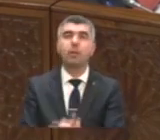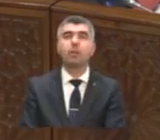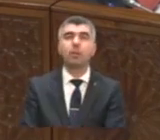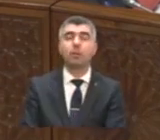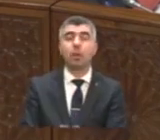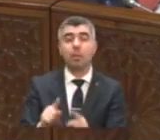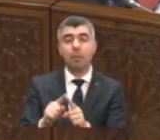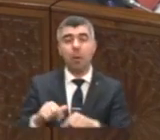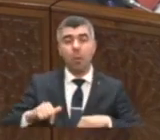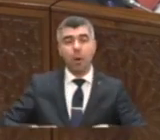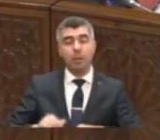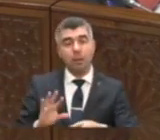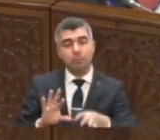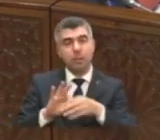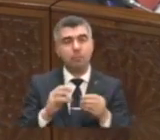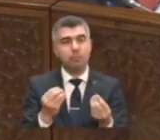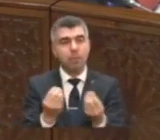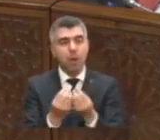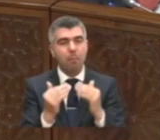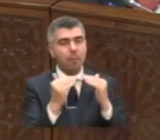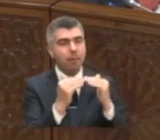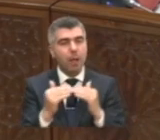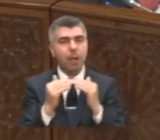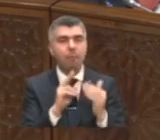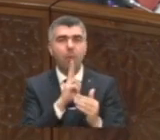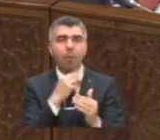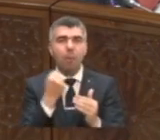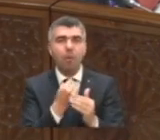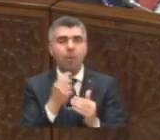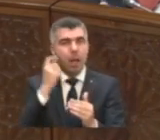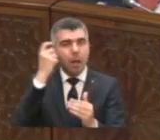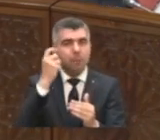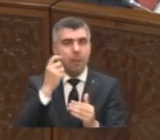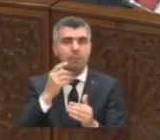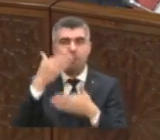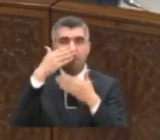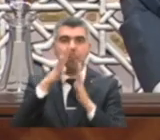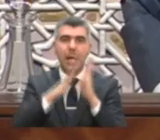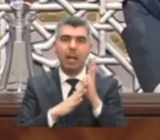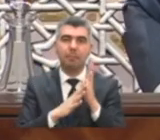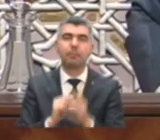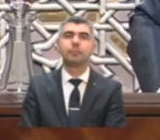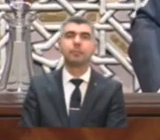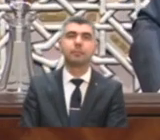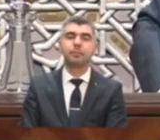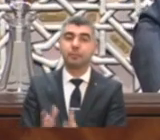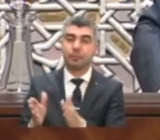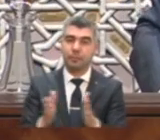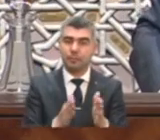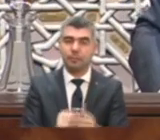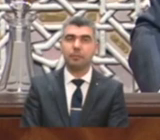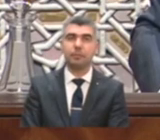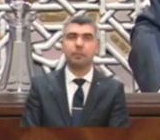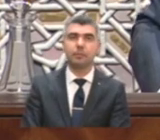تكون استراتيجية منسجمة في إطار حكومة منسجمة اللي كتفكر في المغاربة. شكرا. شكرا السيد الوزير. نمر إلى السؤال